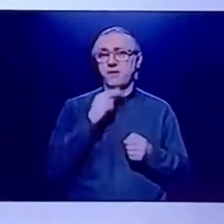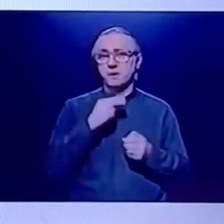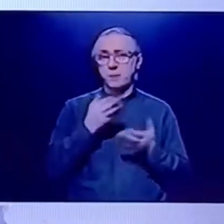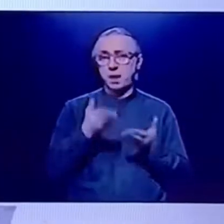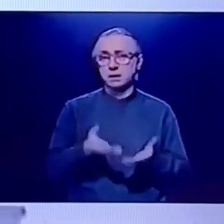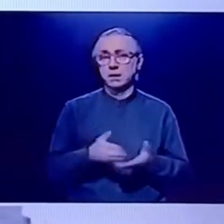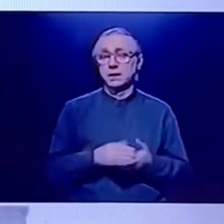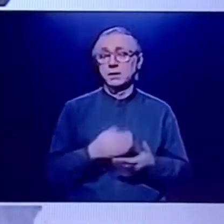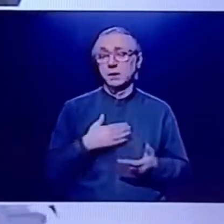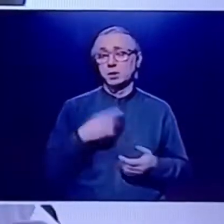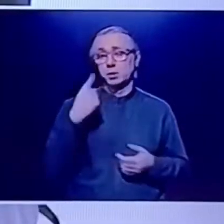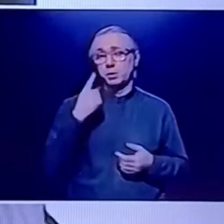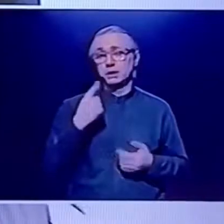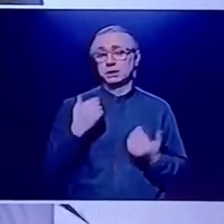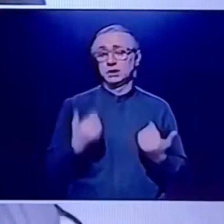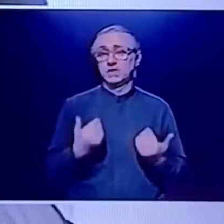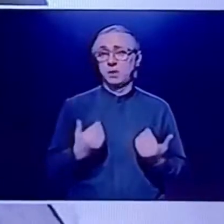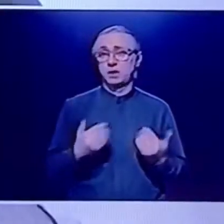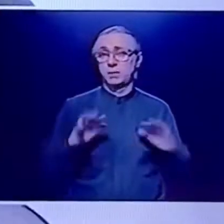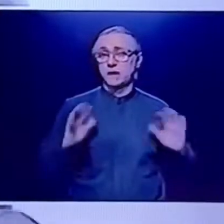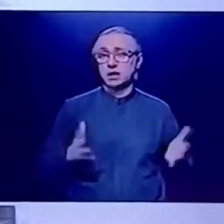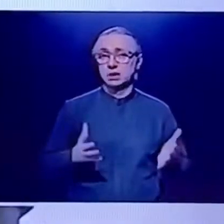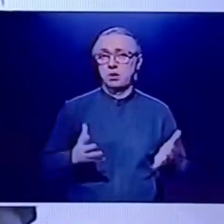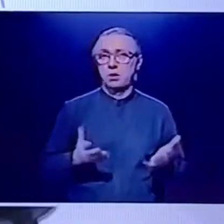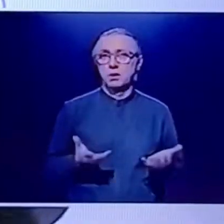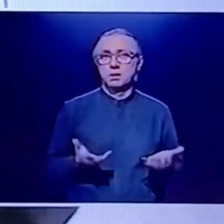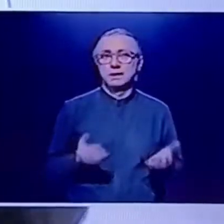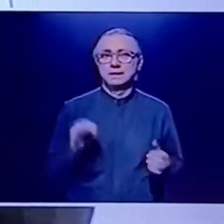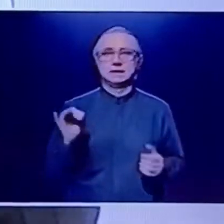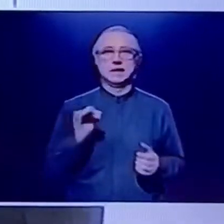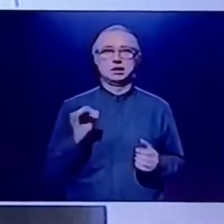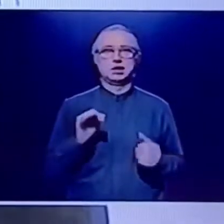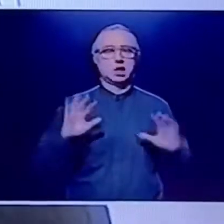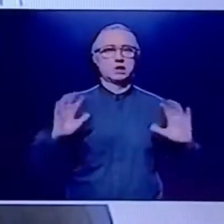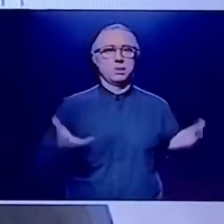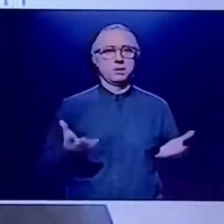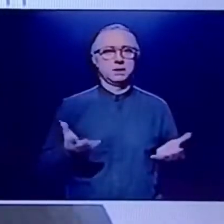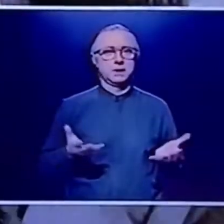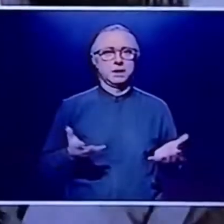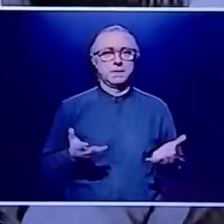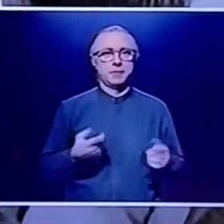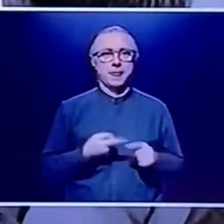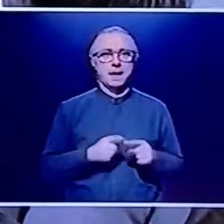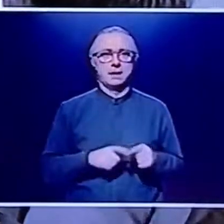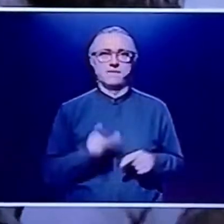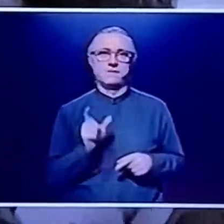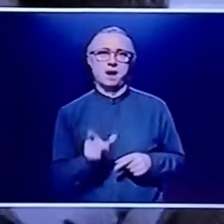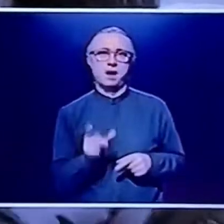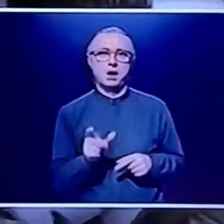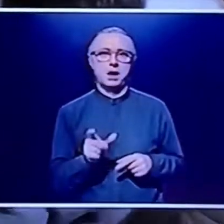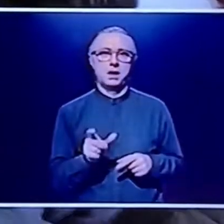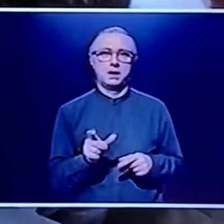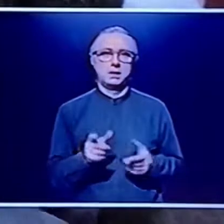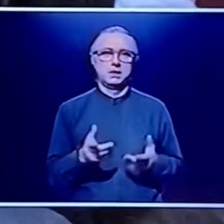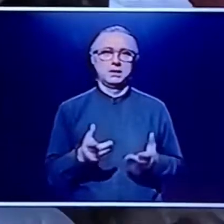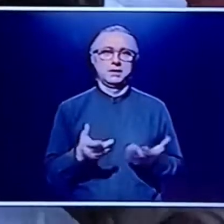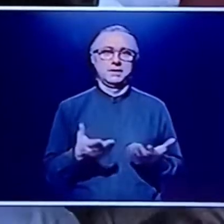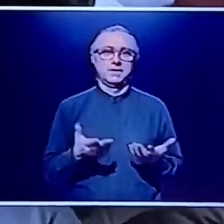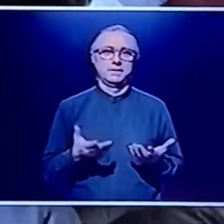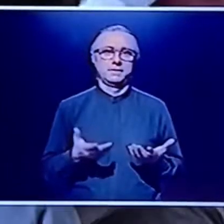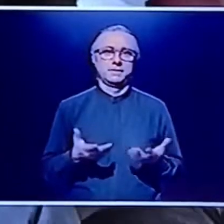что сегодня произошло некое, может быть, даже историческое событие. Это веха какая-то в разрешении